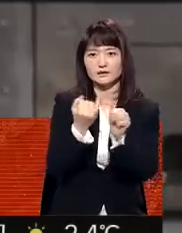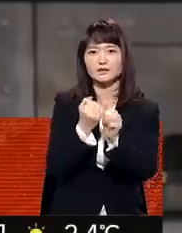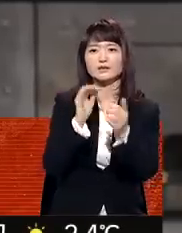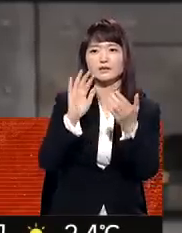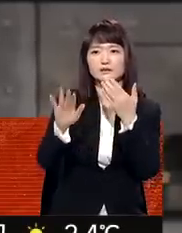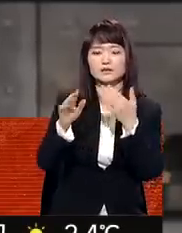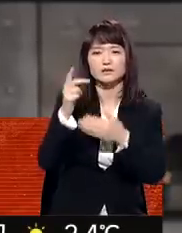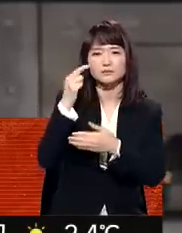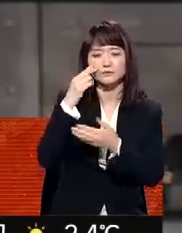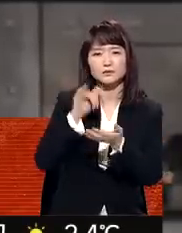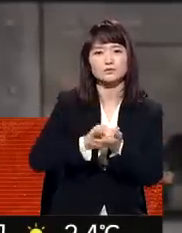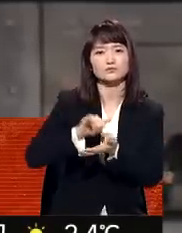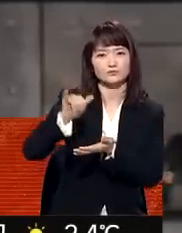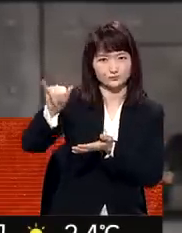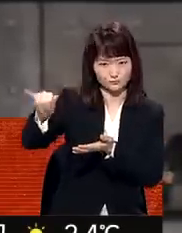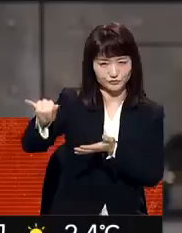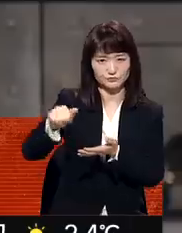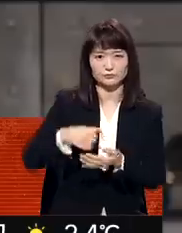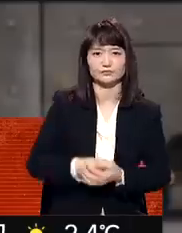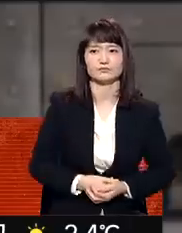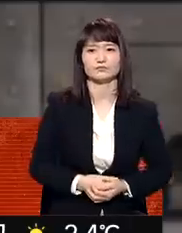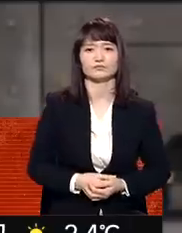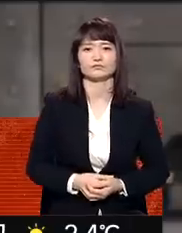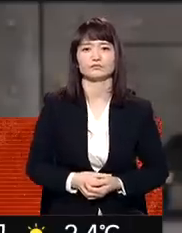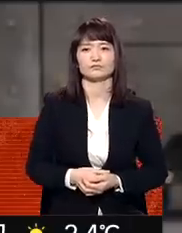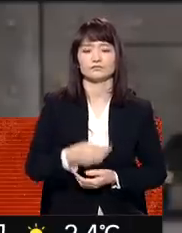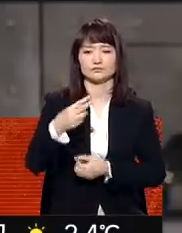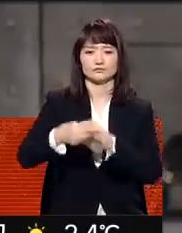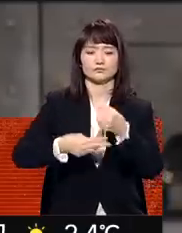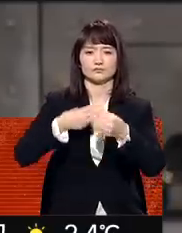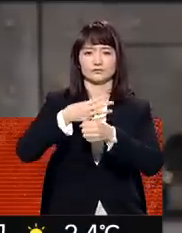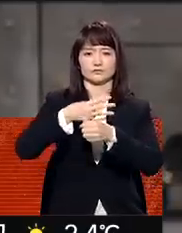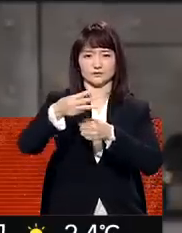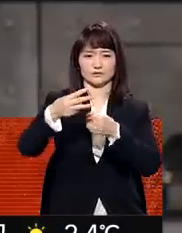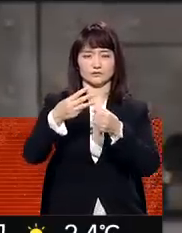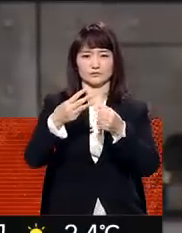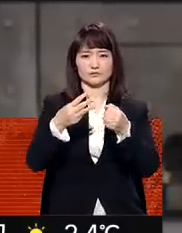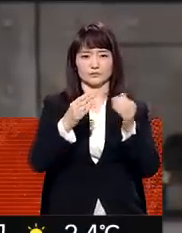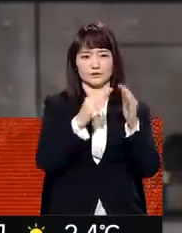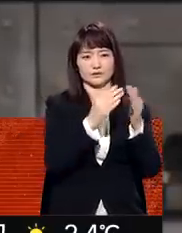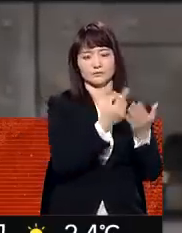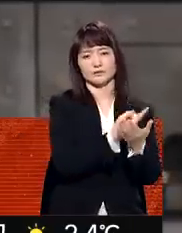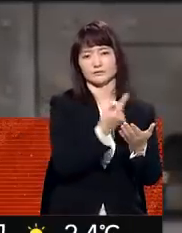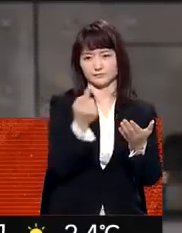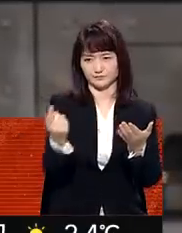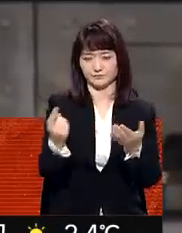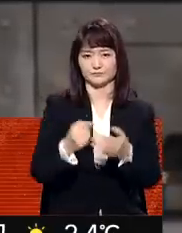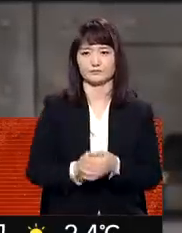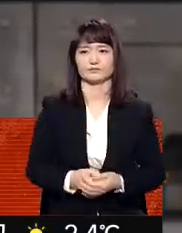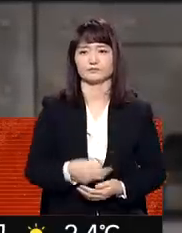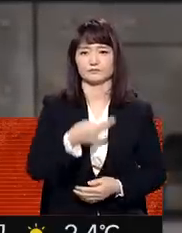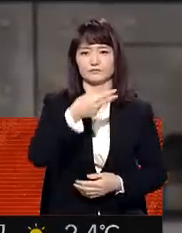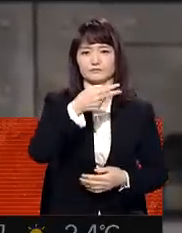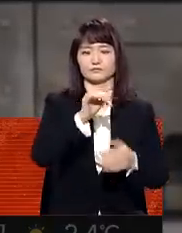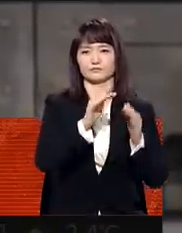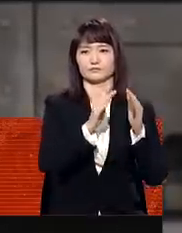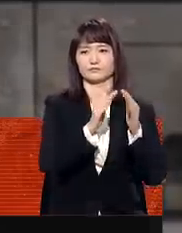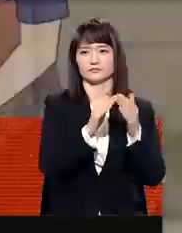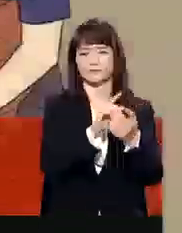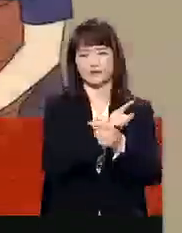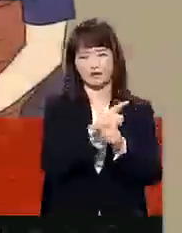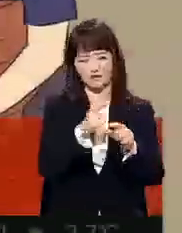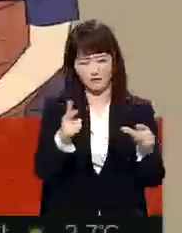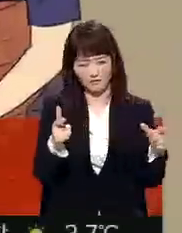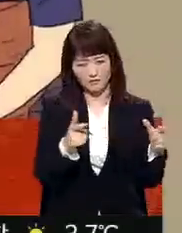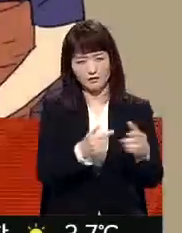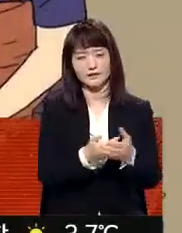이민을 갔기 때문에 그만 나간 거죠 그러나 3년 후에 분갈을 했습니다 분갈을 했지만은 그 시댁에 그 애경사가 많지